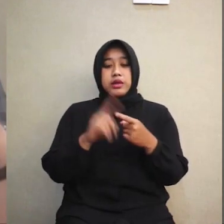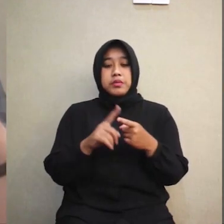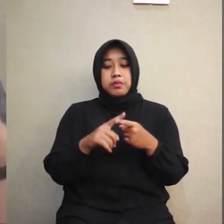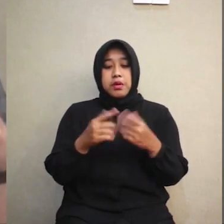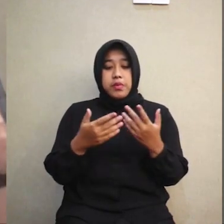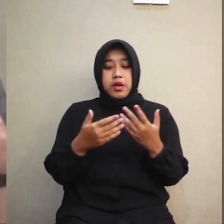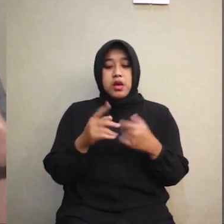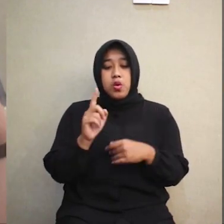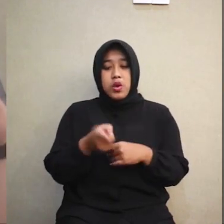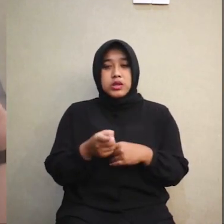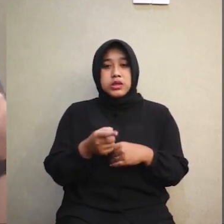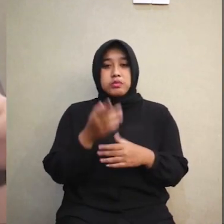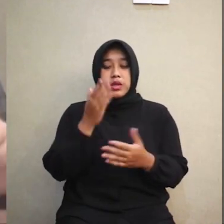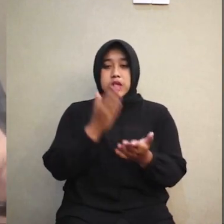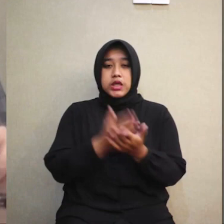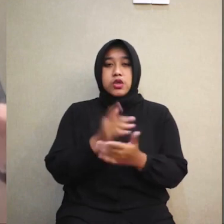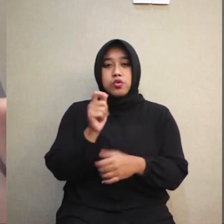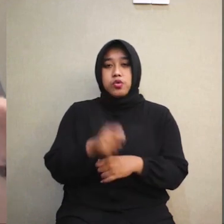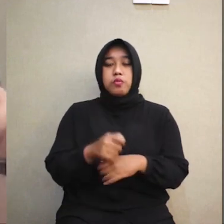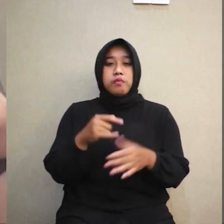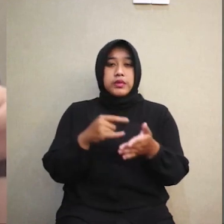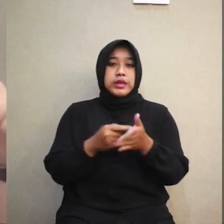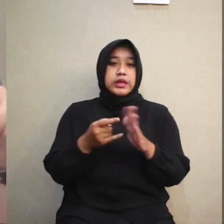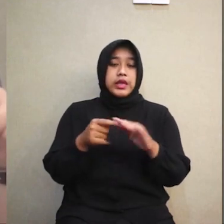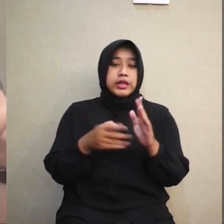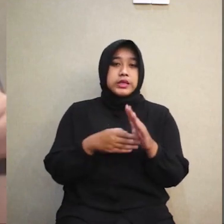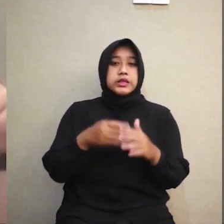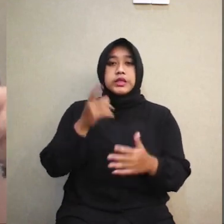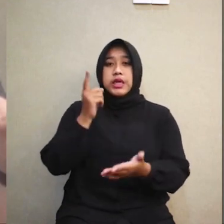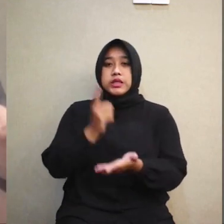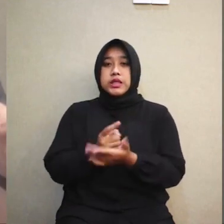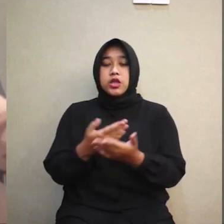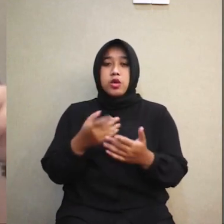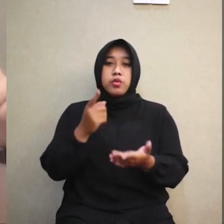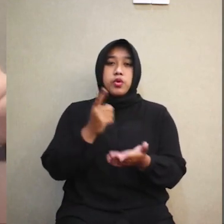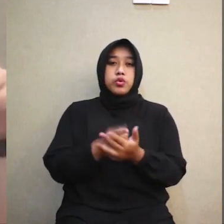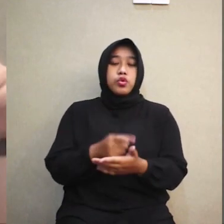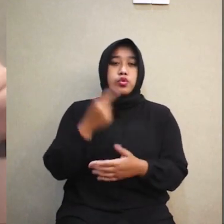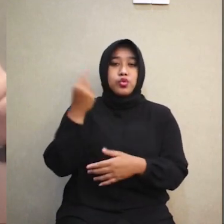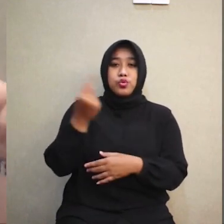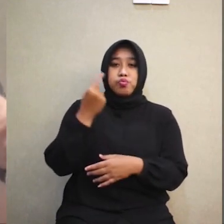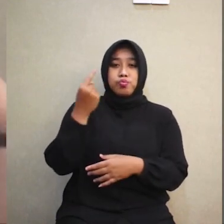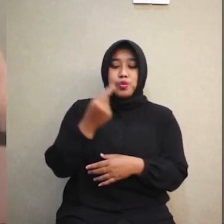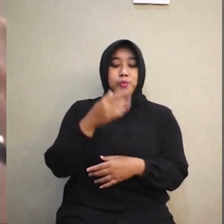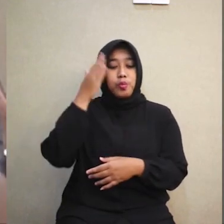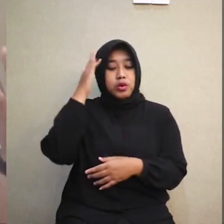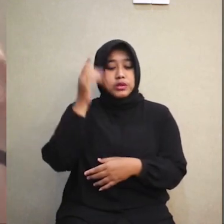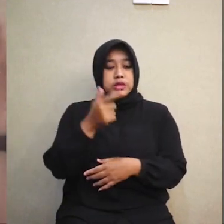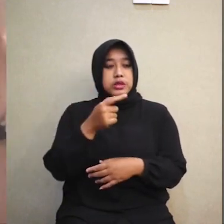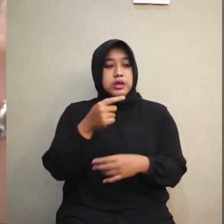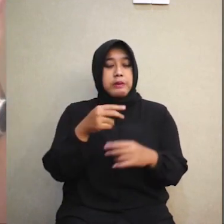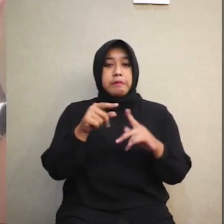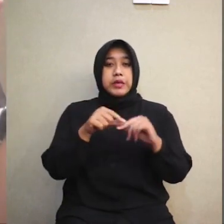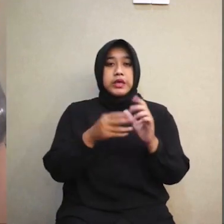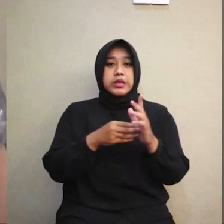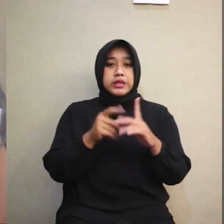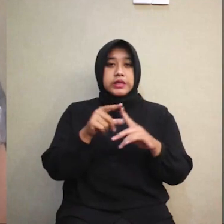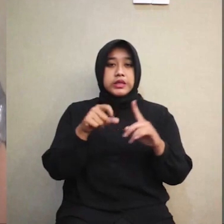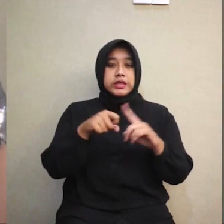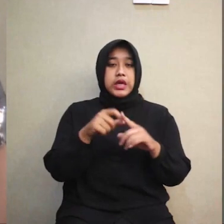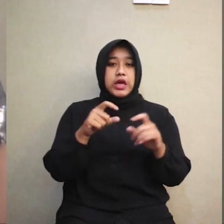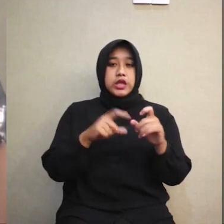harus menegakkan hukum di level teknis misalnya Kejaksaan atau penuntut umum atau kepolisian yang harus mendidik mereka belum punya